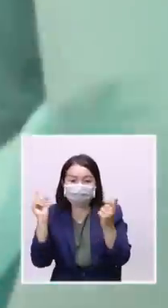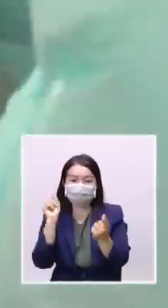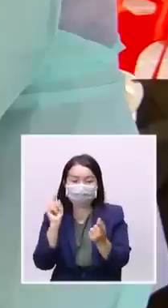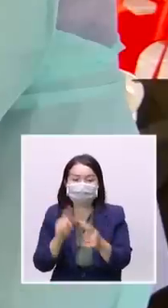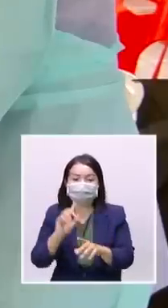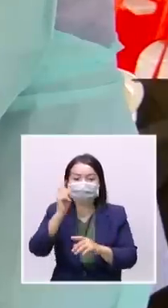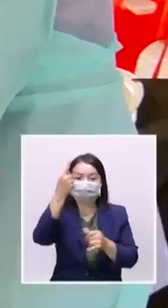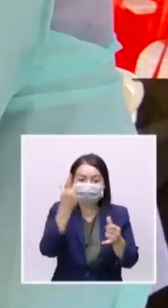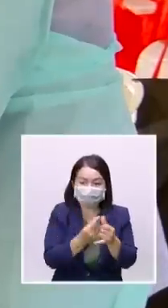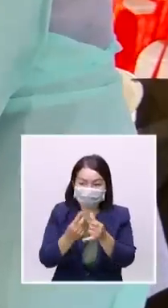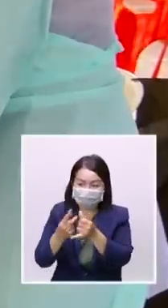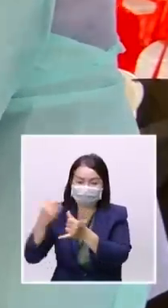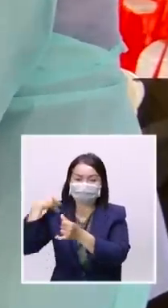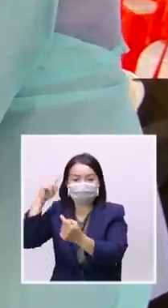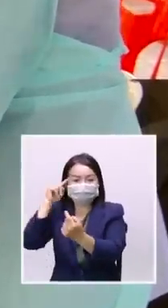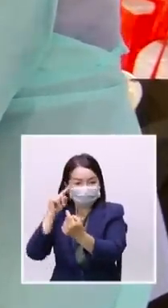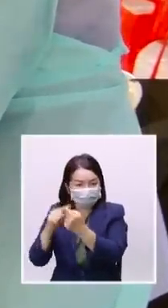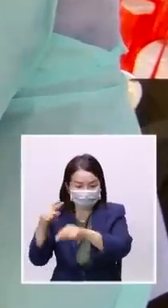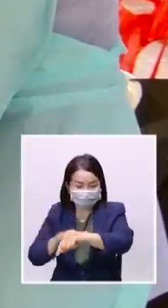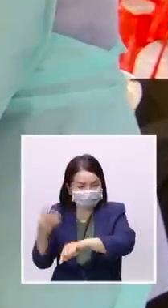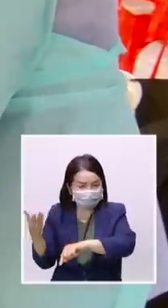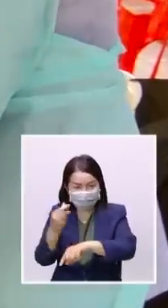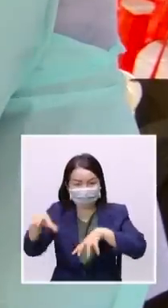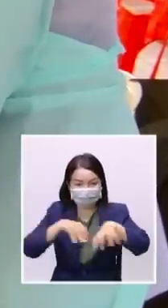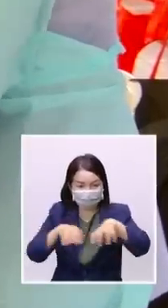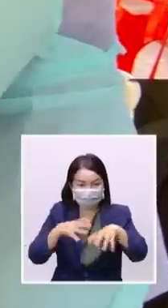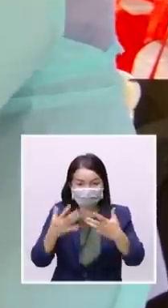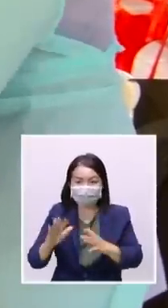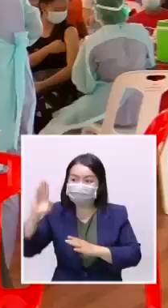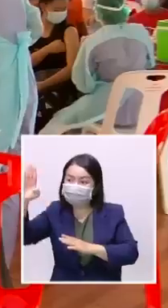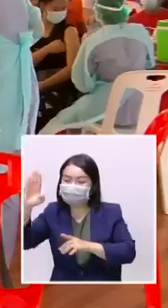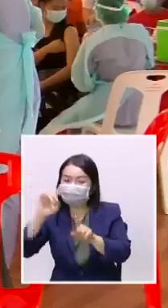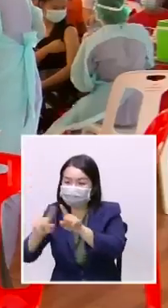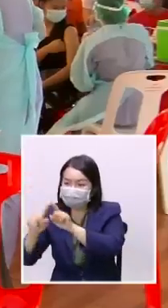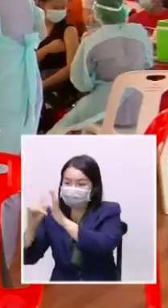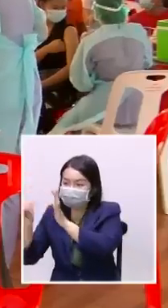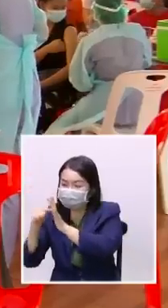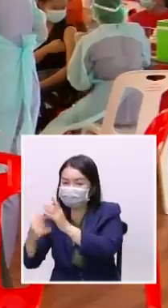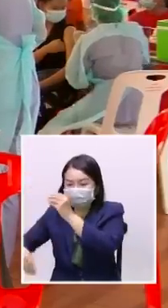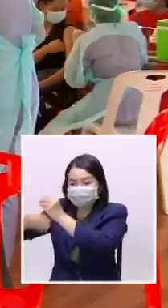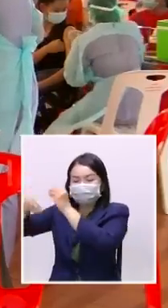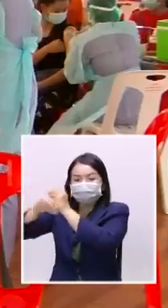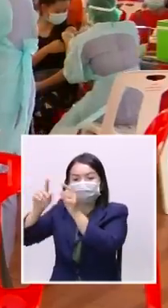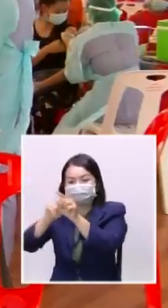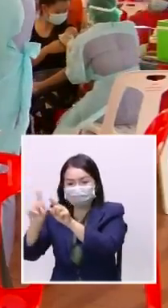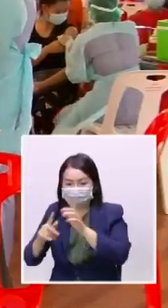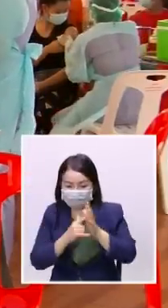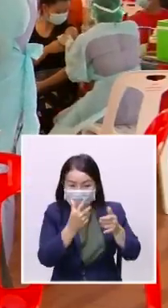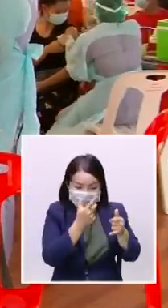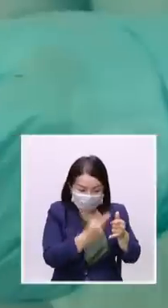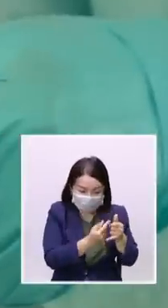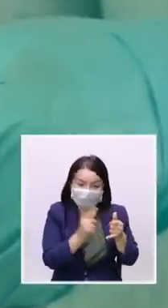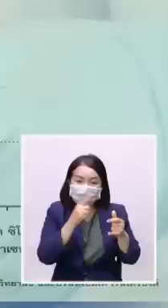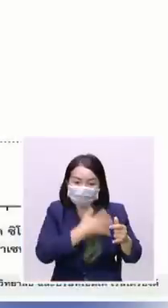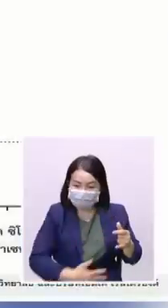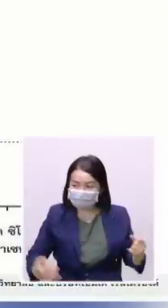ขึ้นไปด้วยนะคะก็จะได้เป้าหมายอย่างรวดเร็วและถ้ามีวัคซีนชนิดอื่นมาเสริมด้วยเนี่ยก็จะทำให้การฉีดวัคซีนเพื่อ